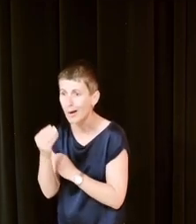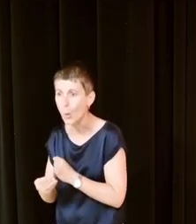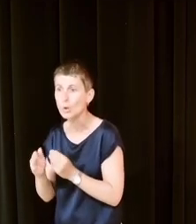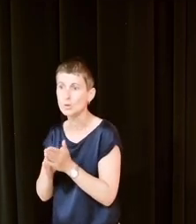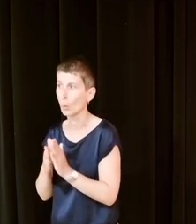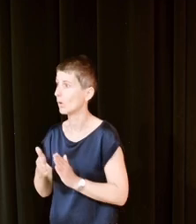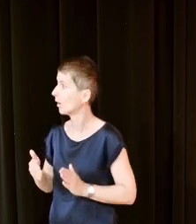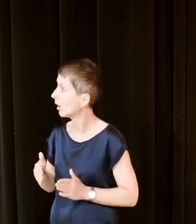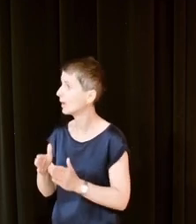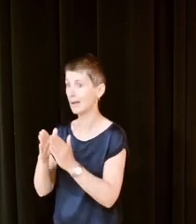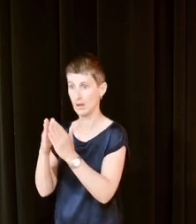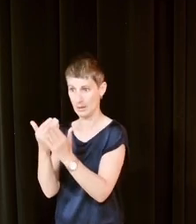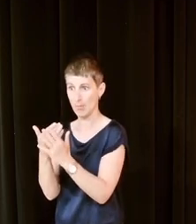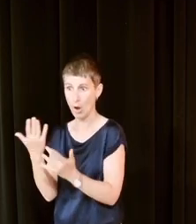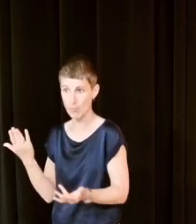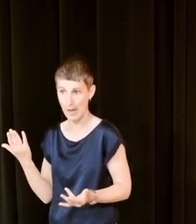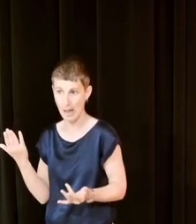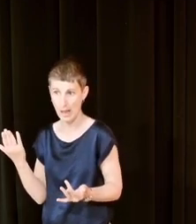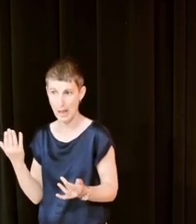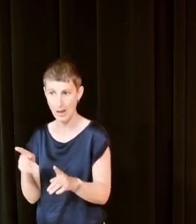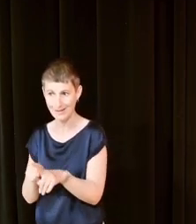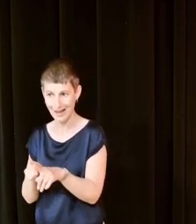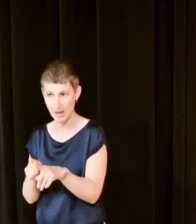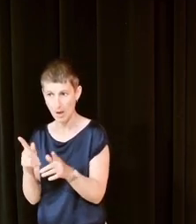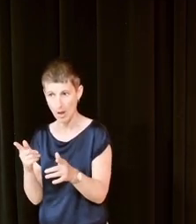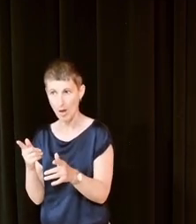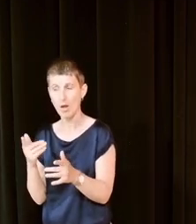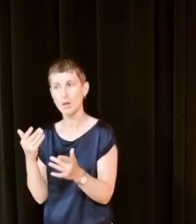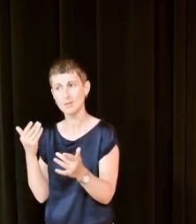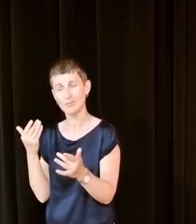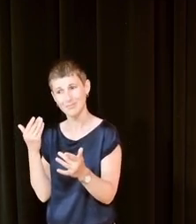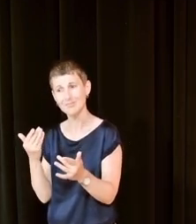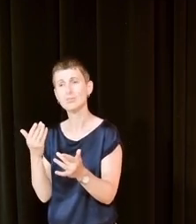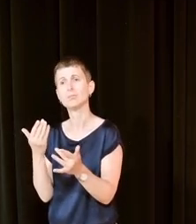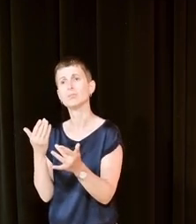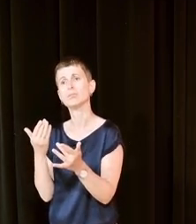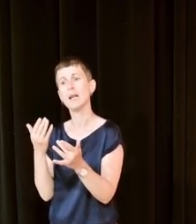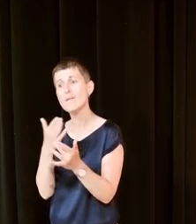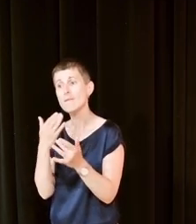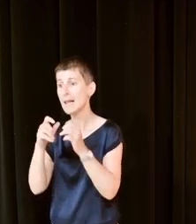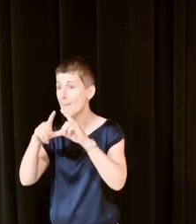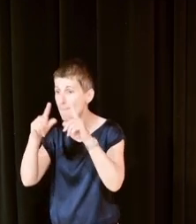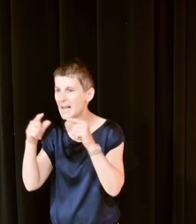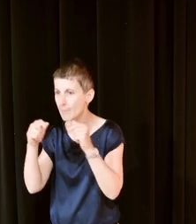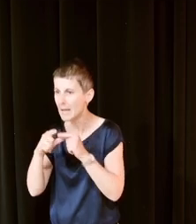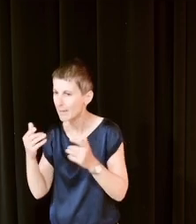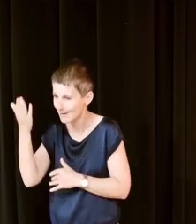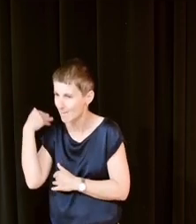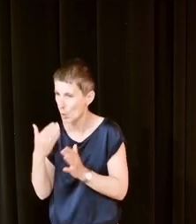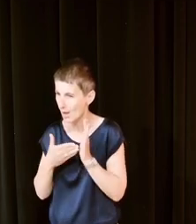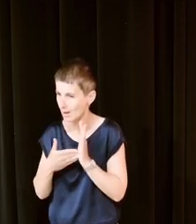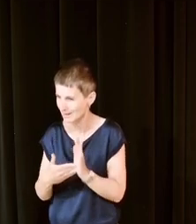Kirche natürlich hat das lange, lange Zeit auf diese Art und Weise auch den Menschen Bilder vorgegeben, weil sie